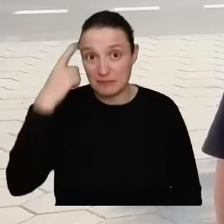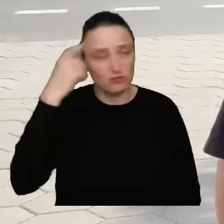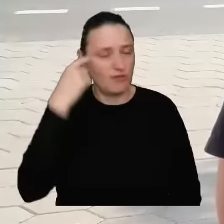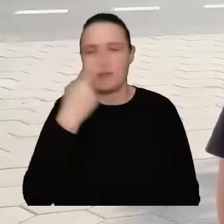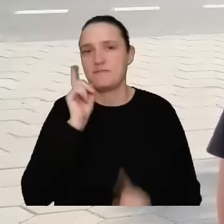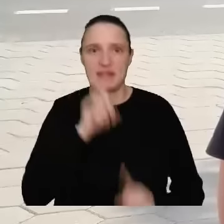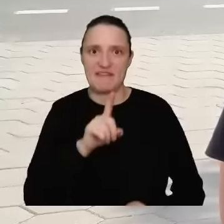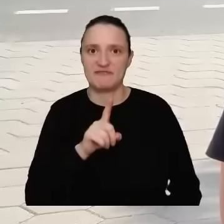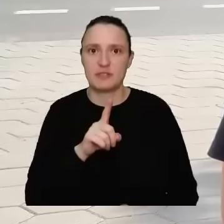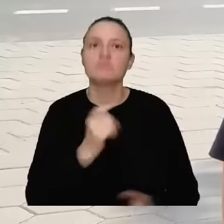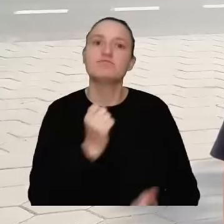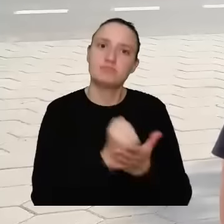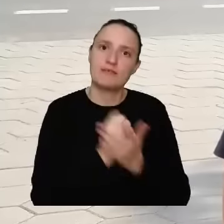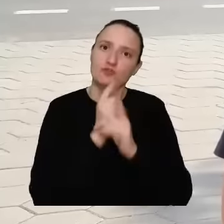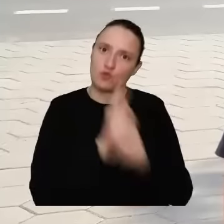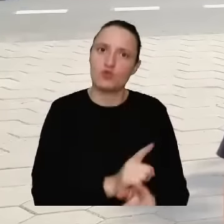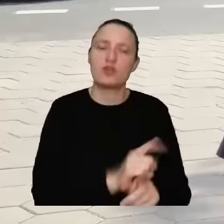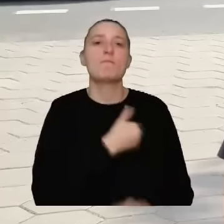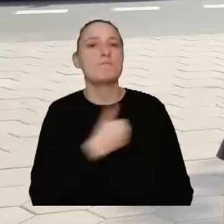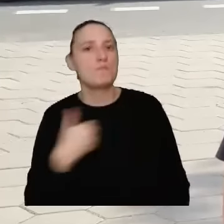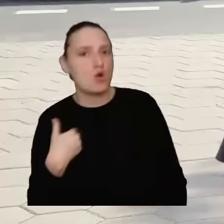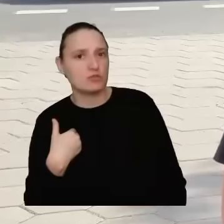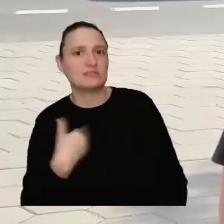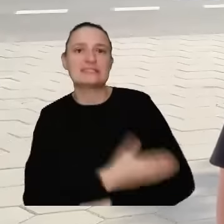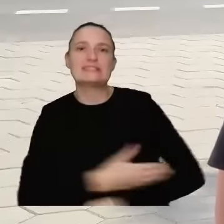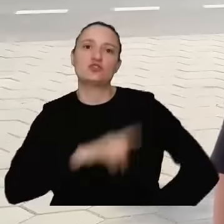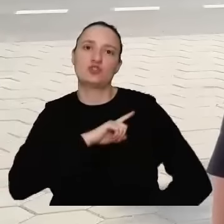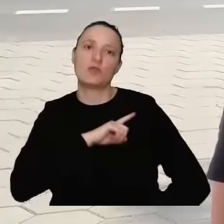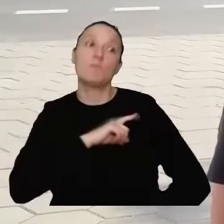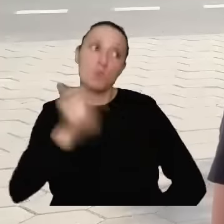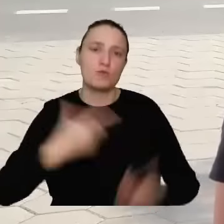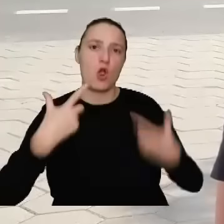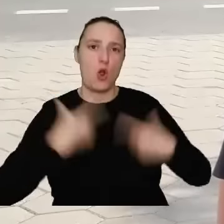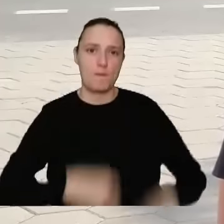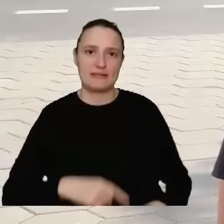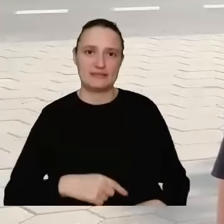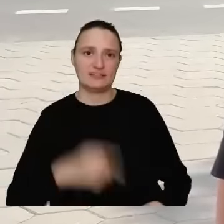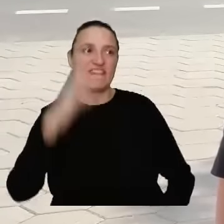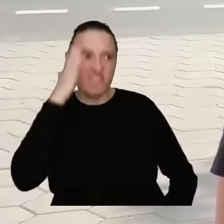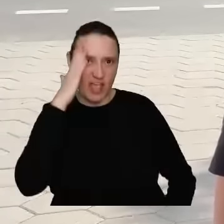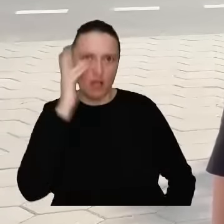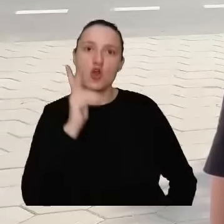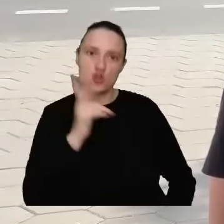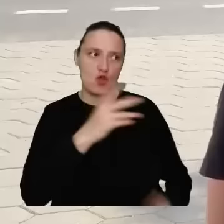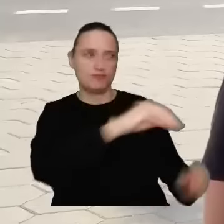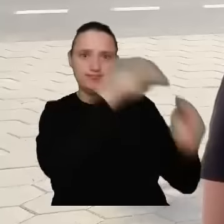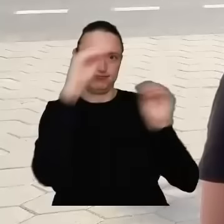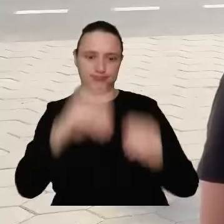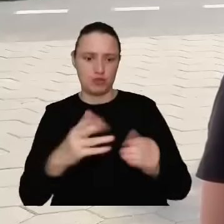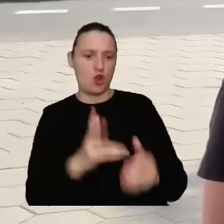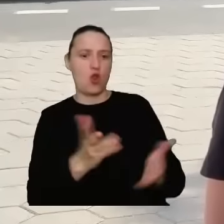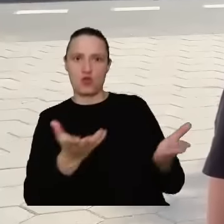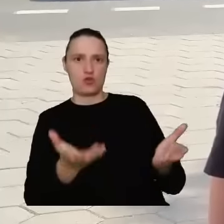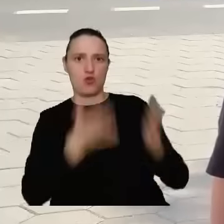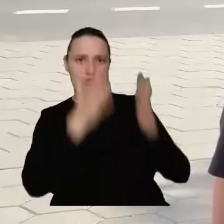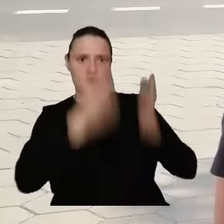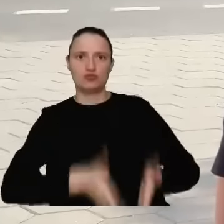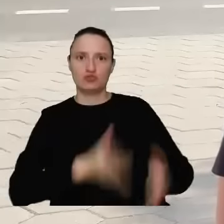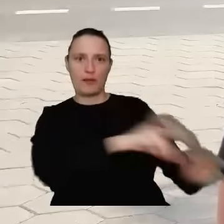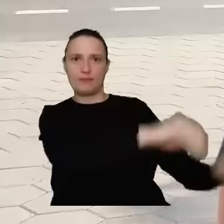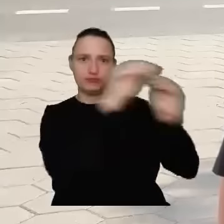zgadza. Polska i Polska Straż Graniczna musi zawsze wiedzieć, kto do nas wjeżdża i kim ten ktoś jest. No właśnie,